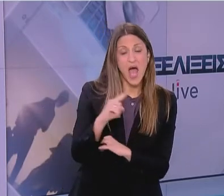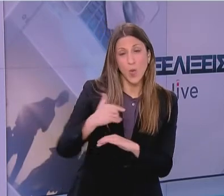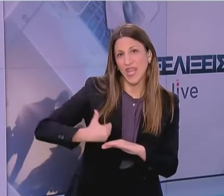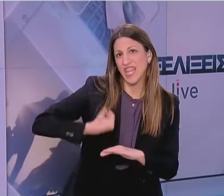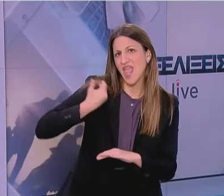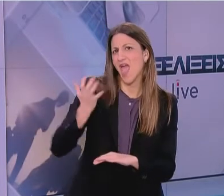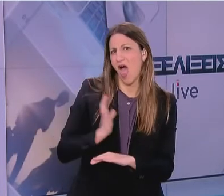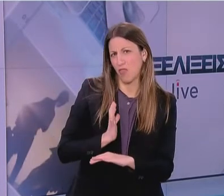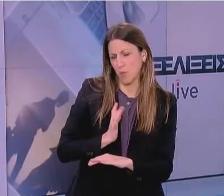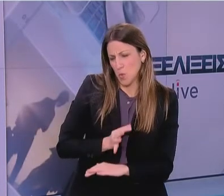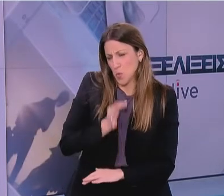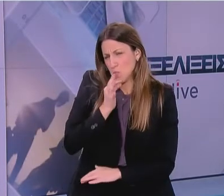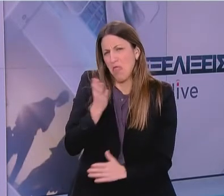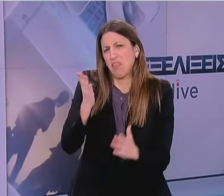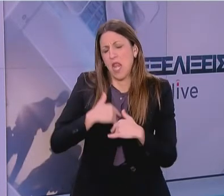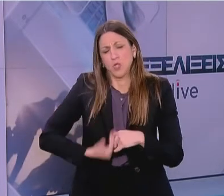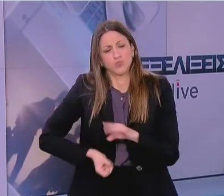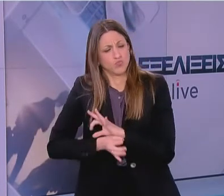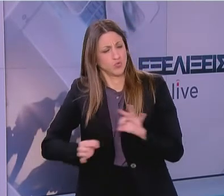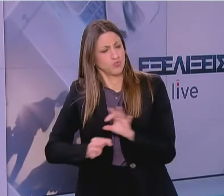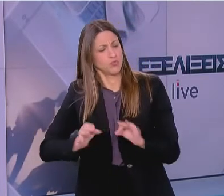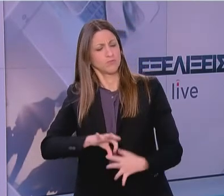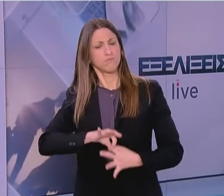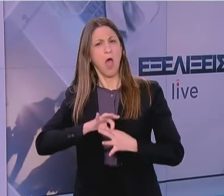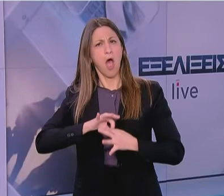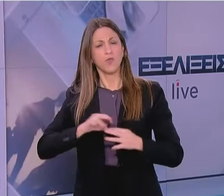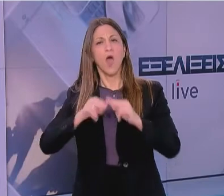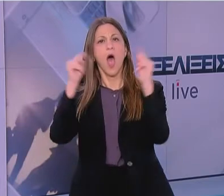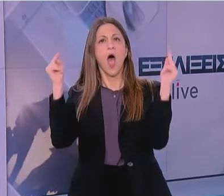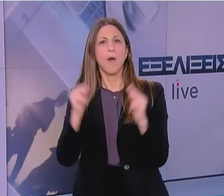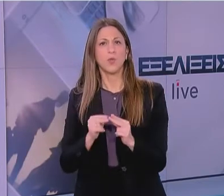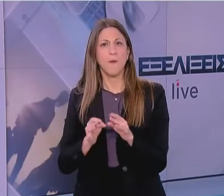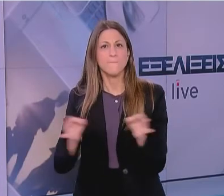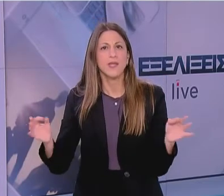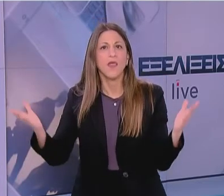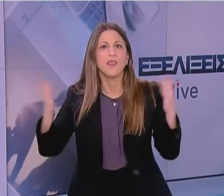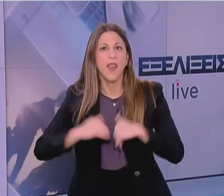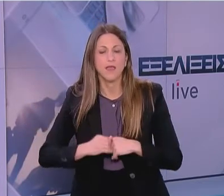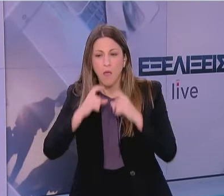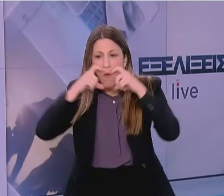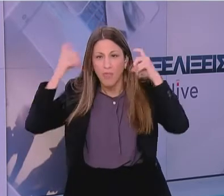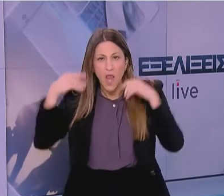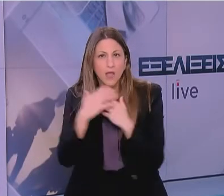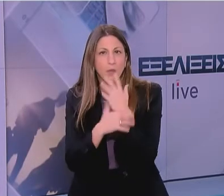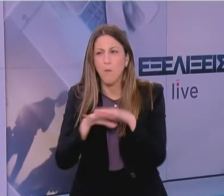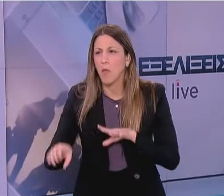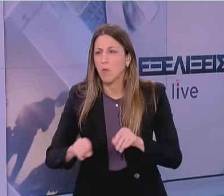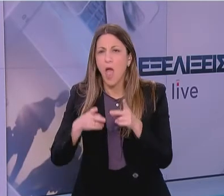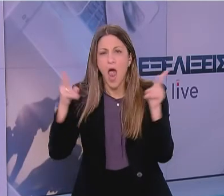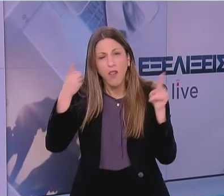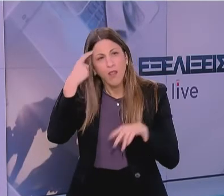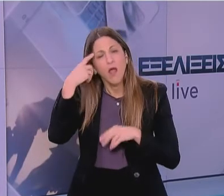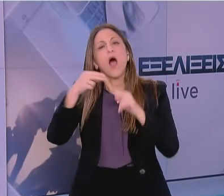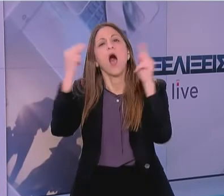φοβούνται λιγότερο, δεν παίρνουν τα μέτρα προφύλαξης και εκτίθενται σε ψηλότερες ποσότητες του ιού στο περιβάλλον τους. Η οδηγία παραμένει